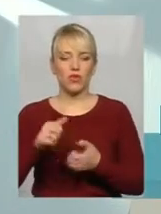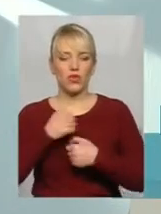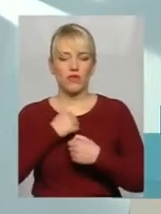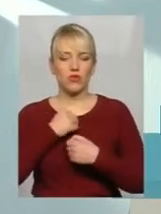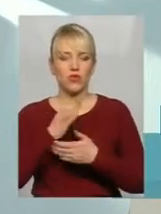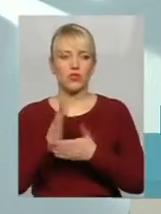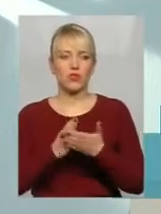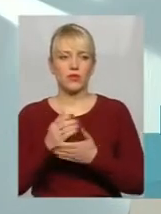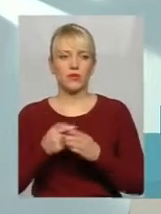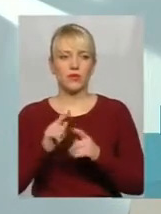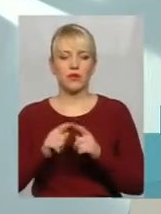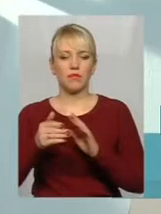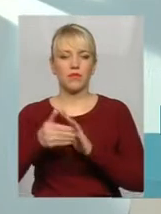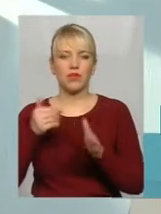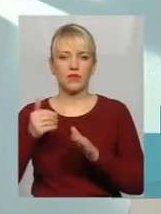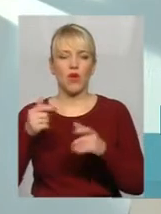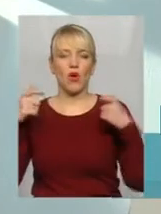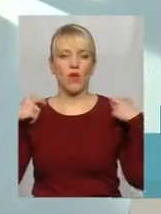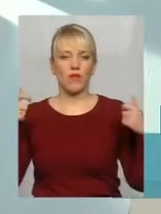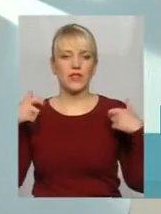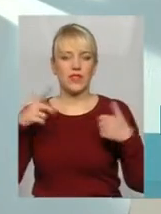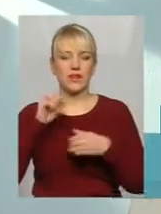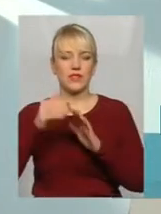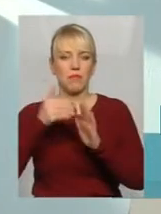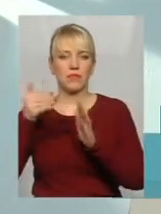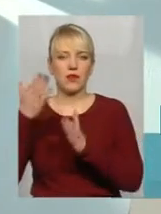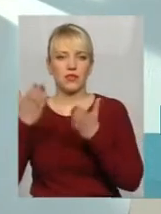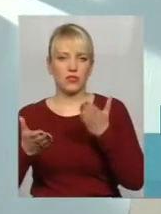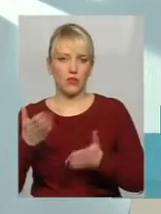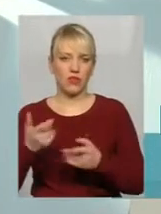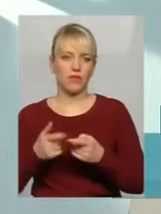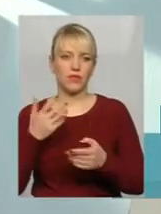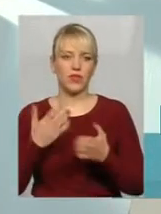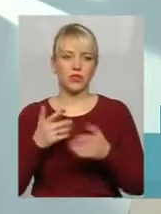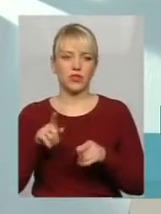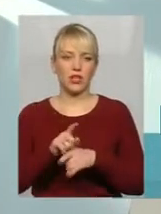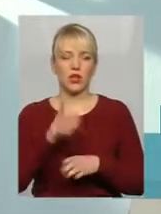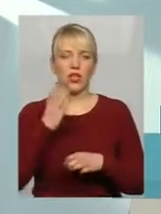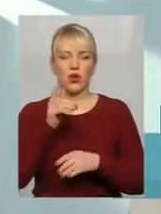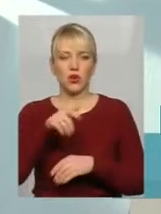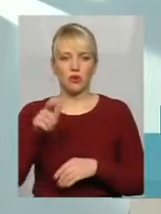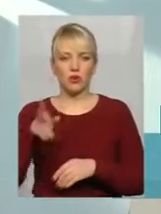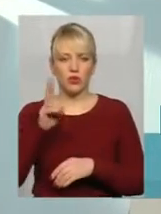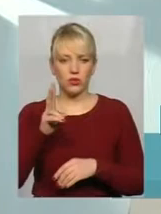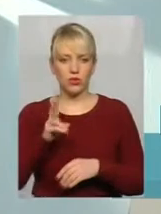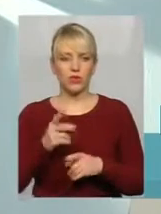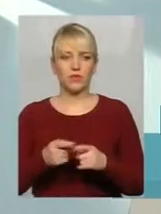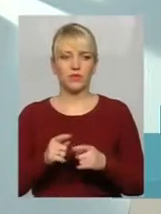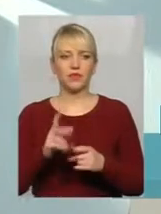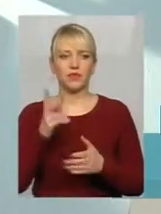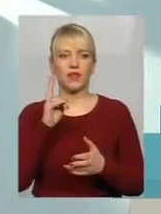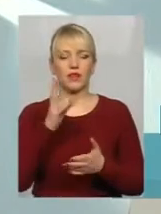служби офіцерів за призовом. Тобто військові, скажімо так, громадяни, які отримали звання офіцерів